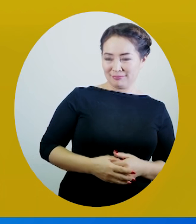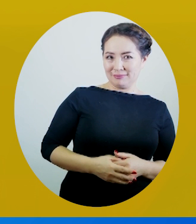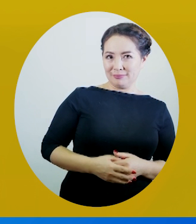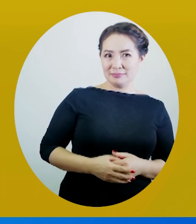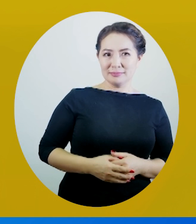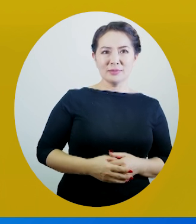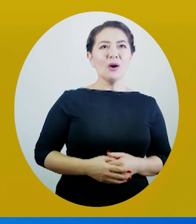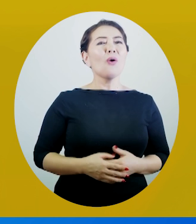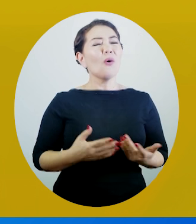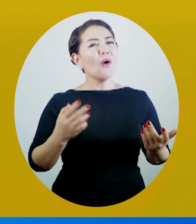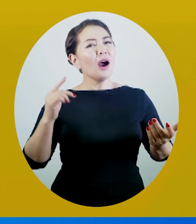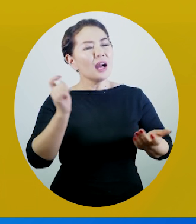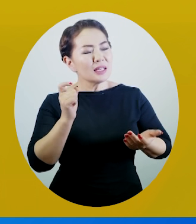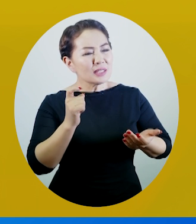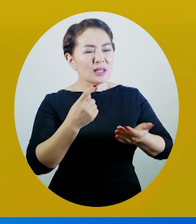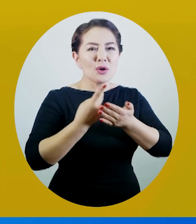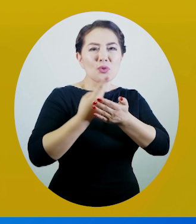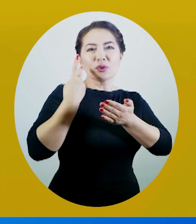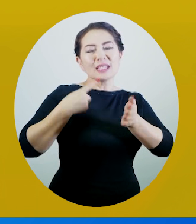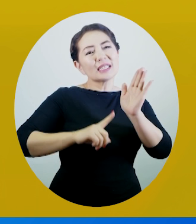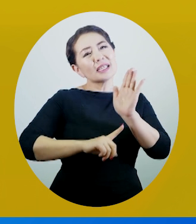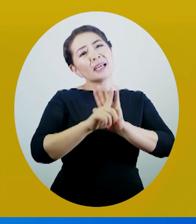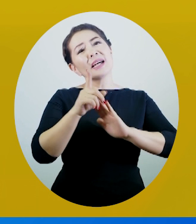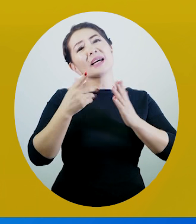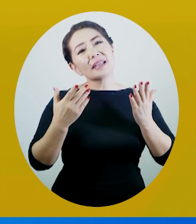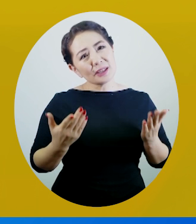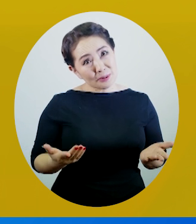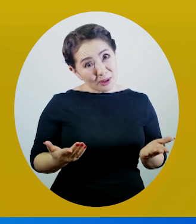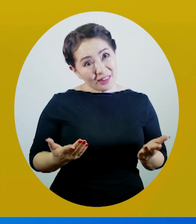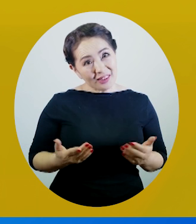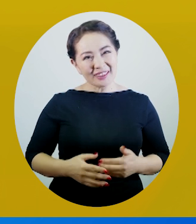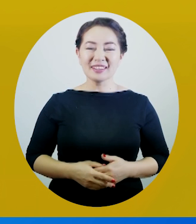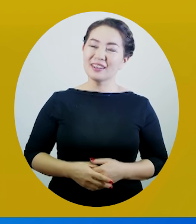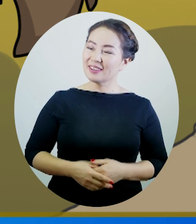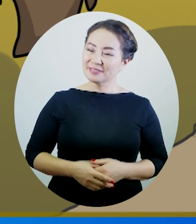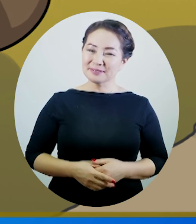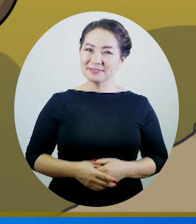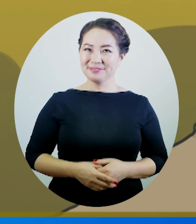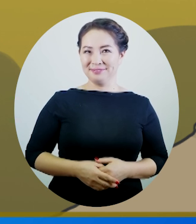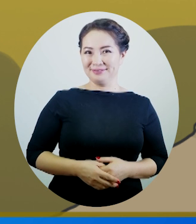So when this fairy tale, wonder tale, or even magic tale's gonna start, huh?